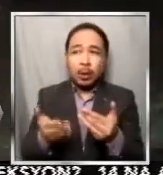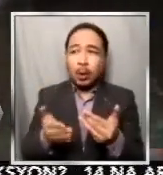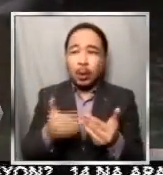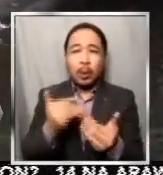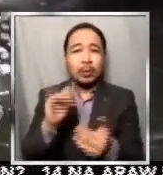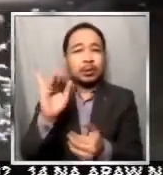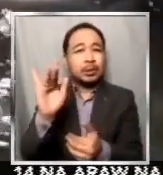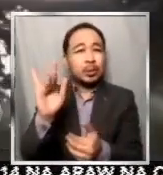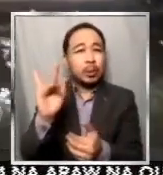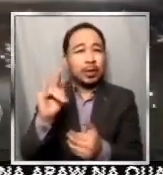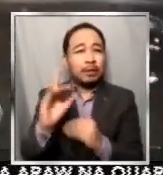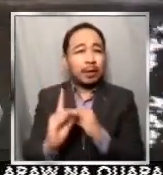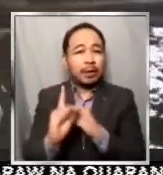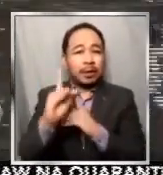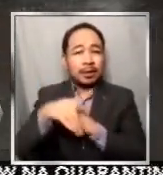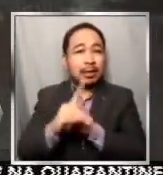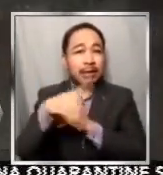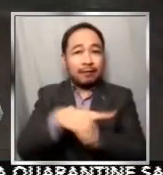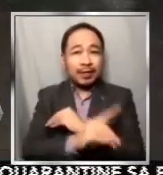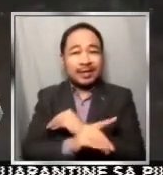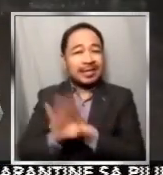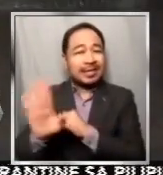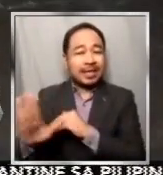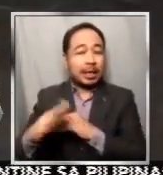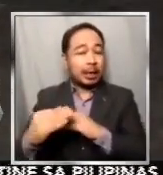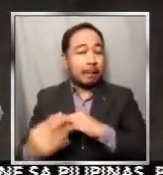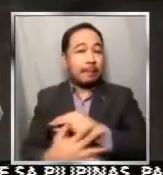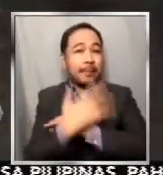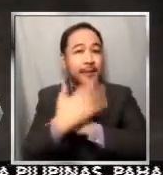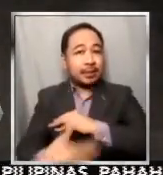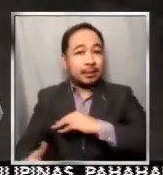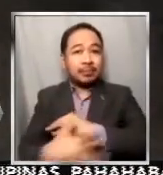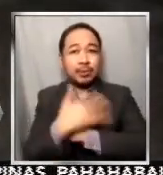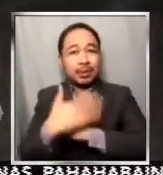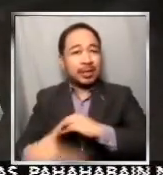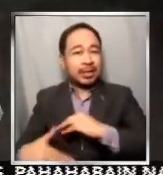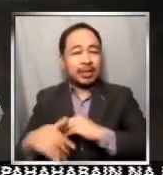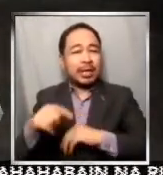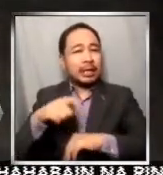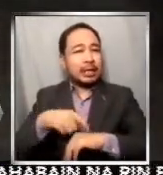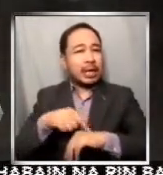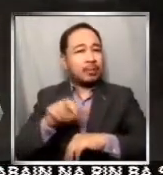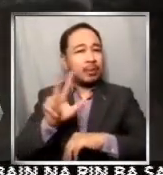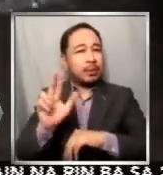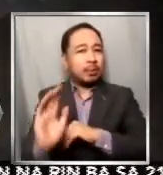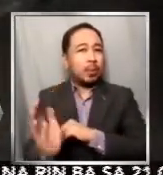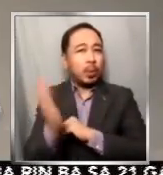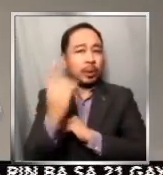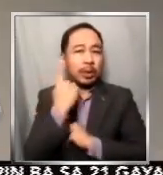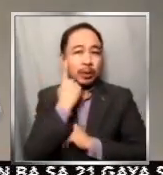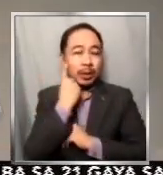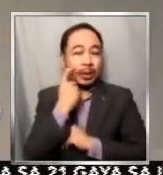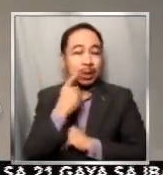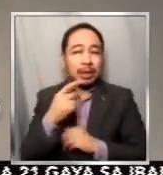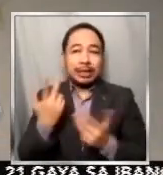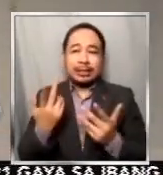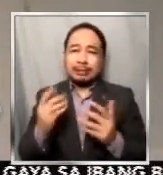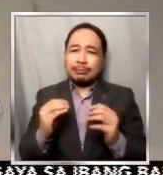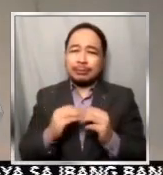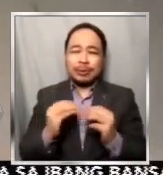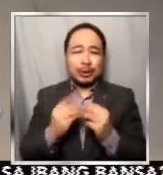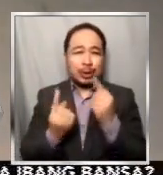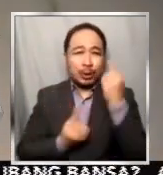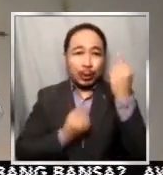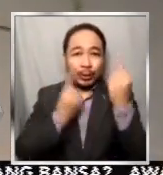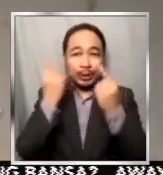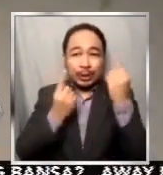Fraser's dolphin sa kanilang baybayin pasado las 3 na madaling araw kanina. Ang higit na nakakabahala, karamihan sa mga